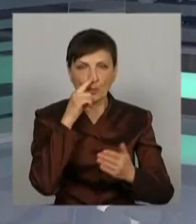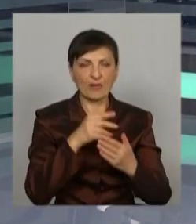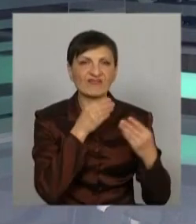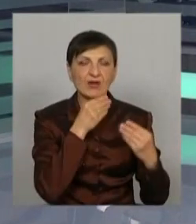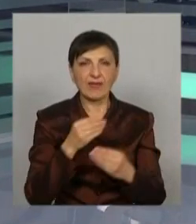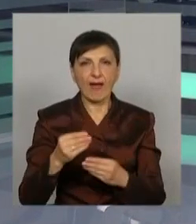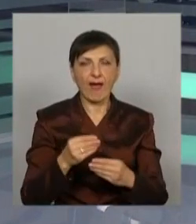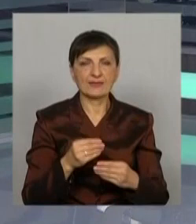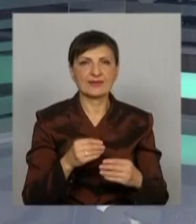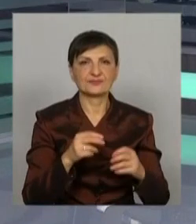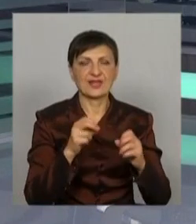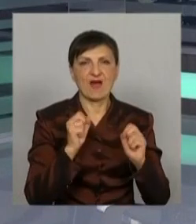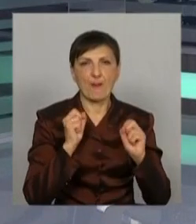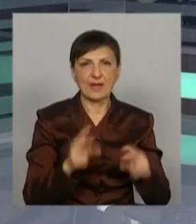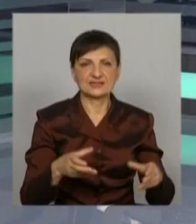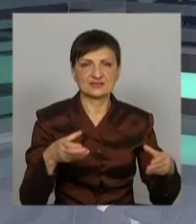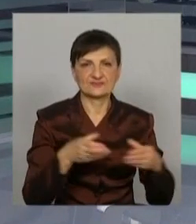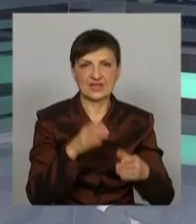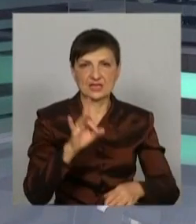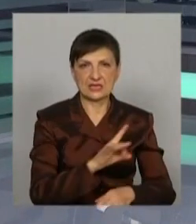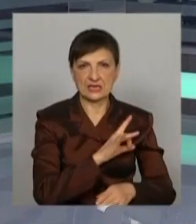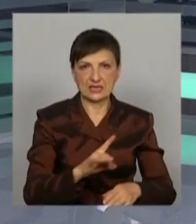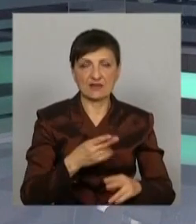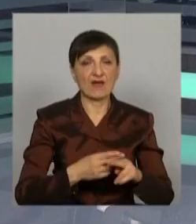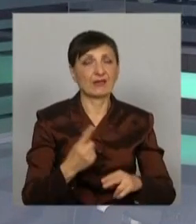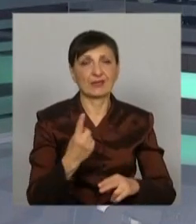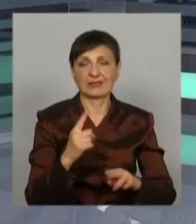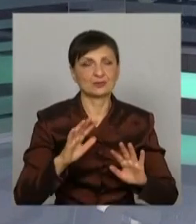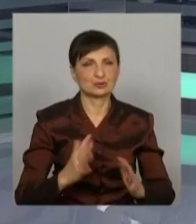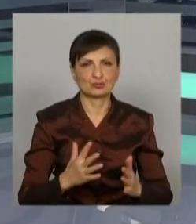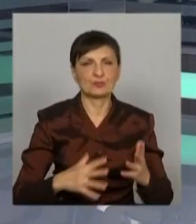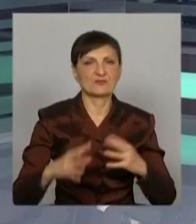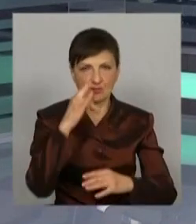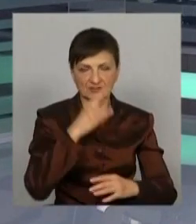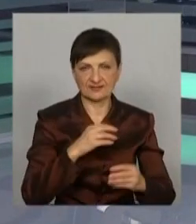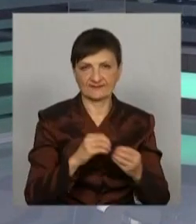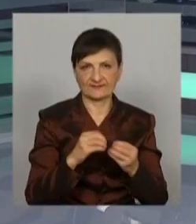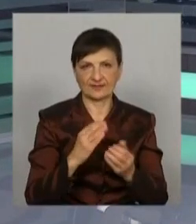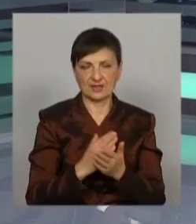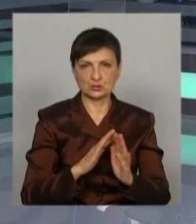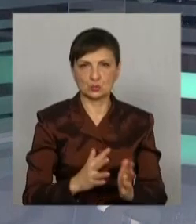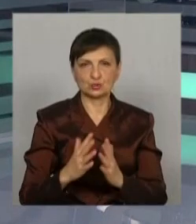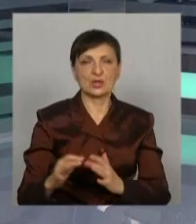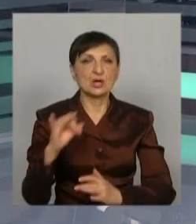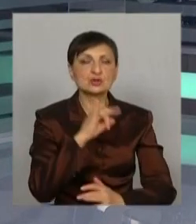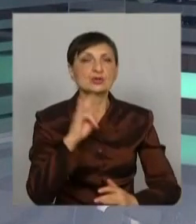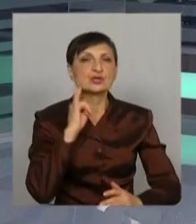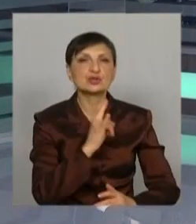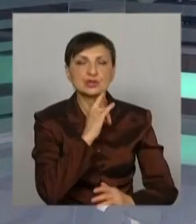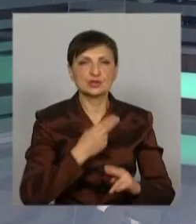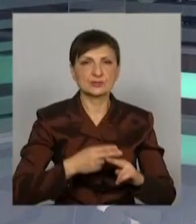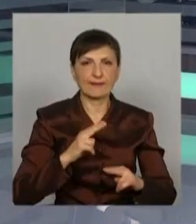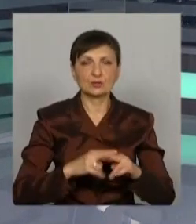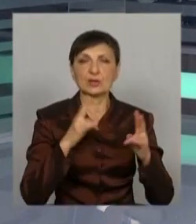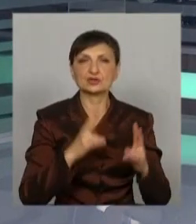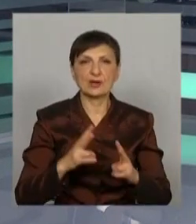деструктивного течения и это далеко не единичный случай по всей стране история женщин которые стали заложниками и жертвами